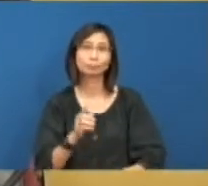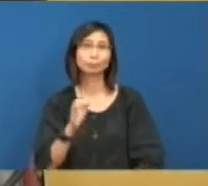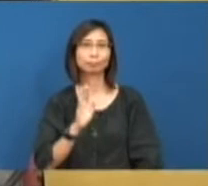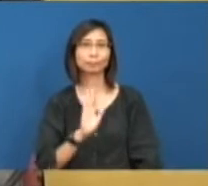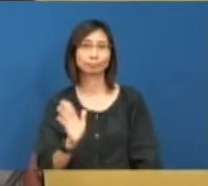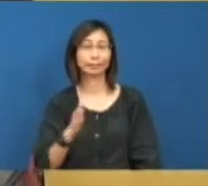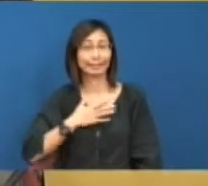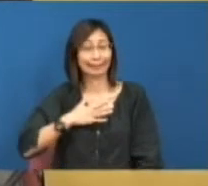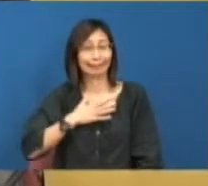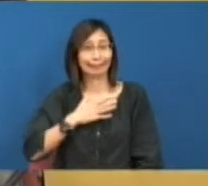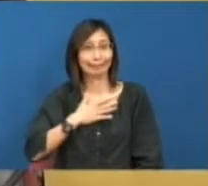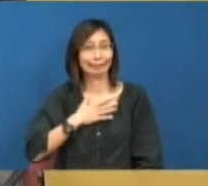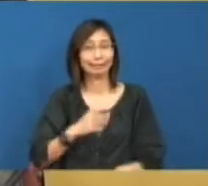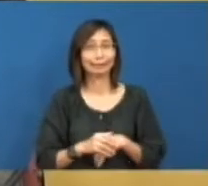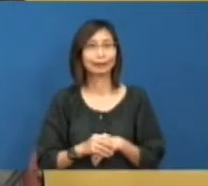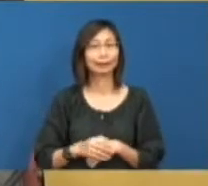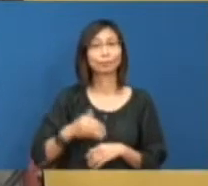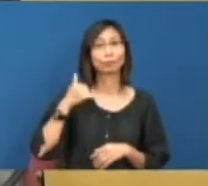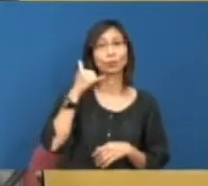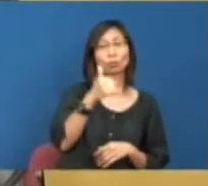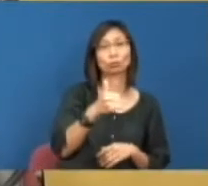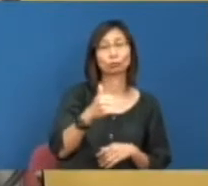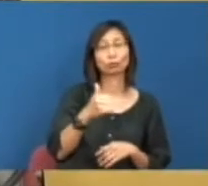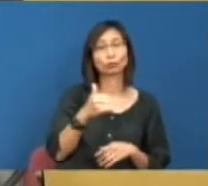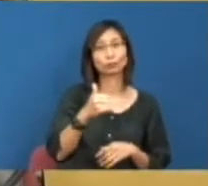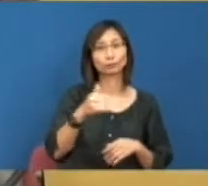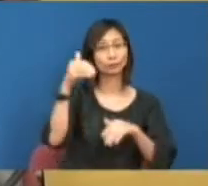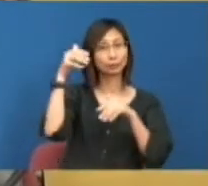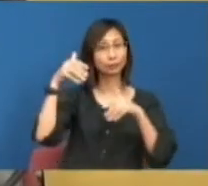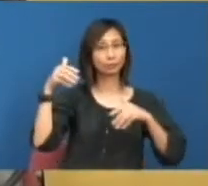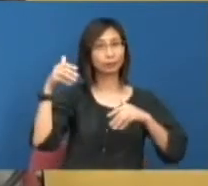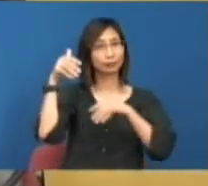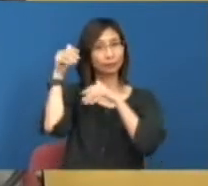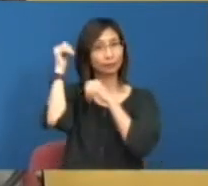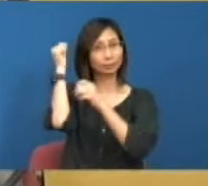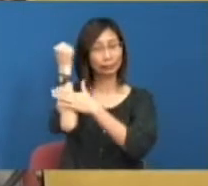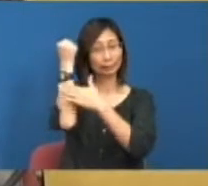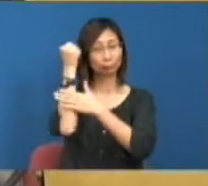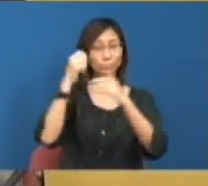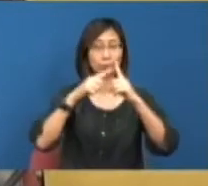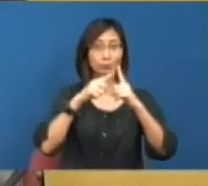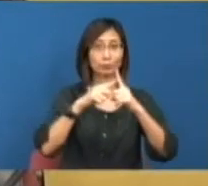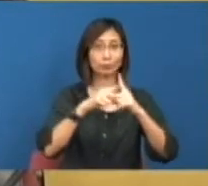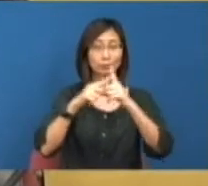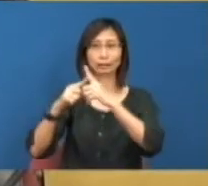本堵不堵關我鬼事嗎？堵了就拘捕你咯。其實他布防的目的就是說，任何